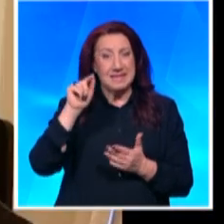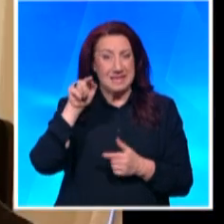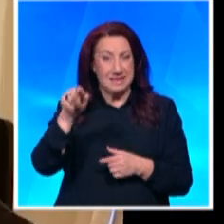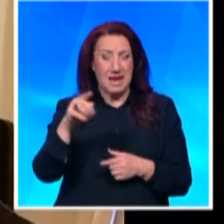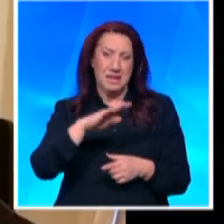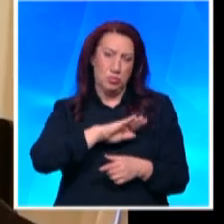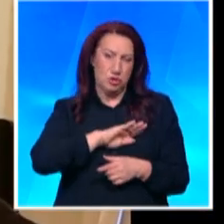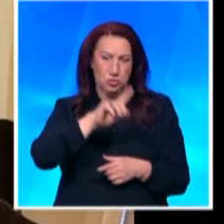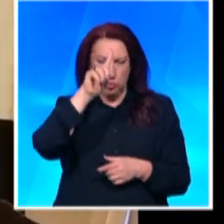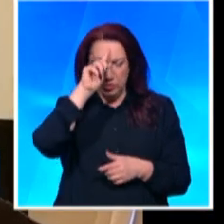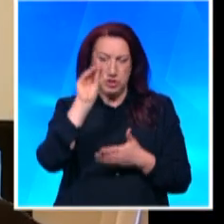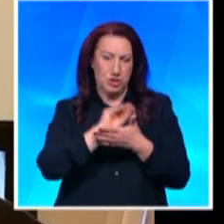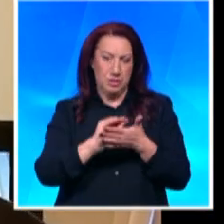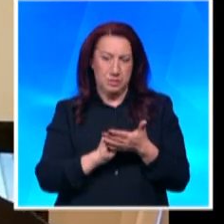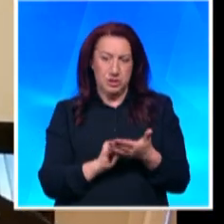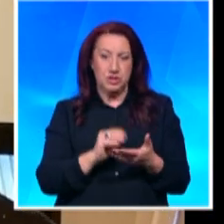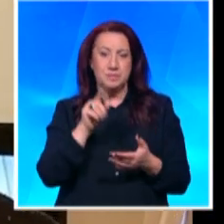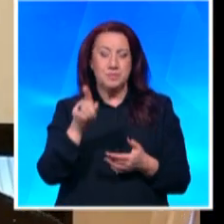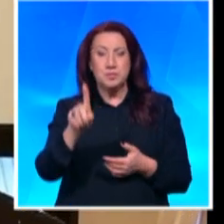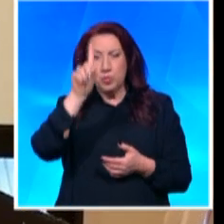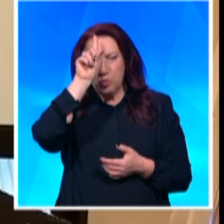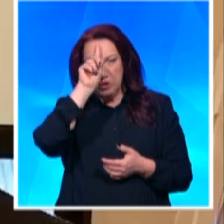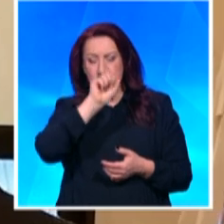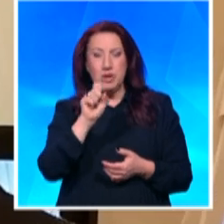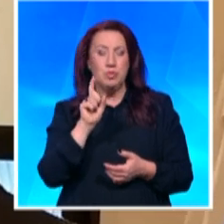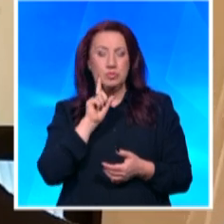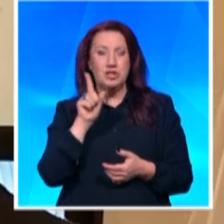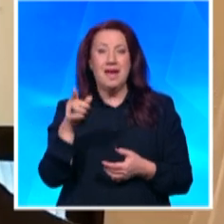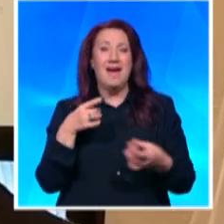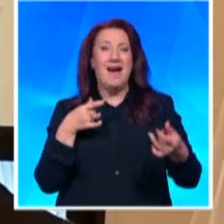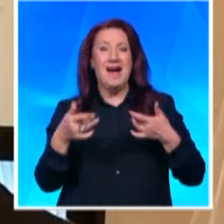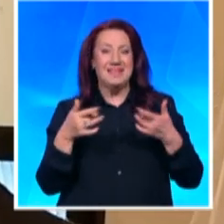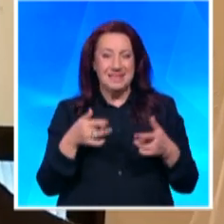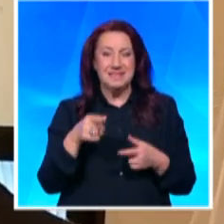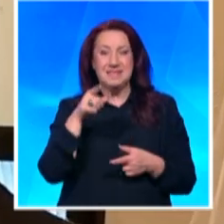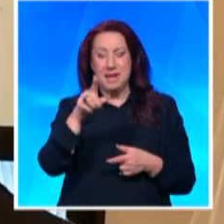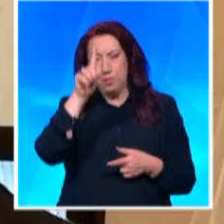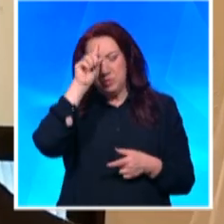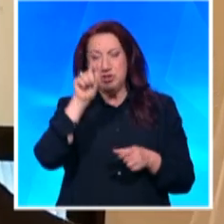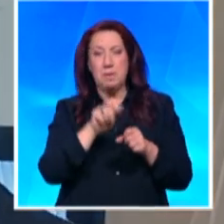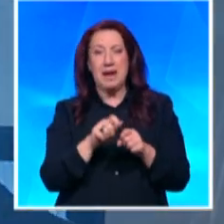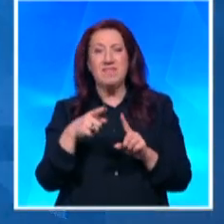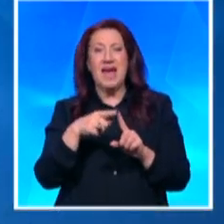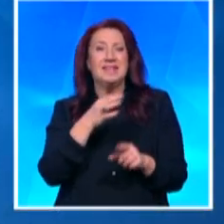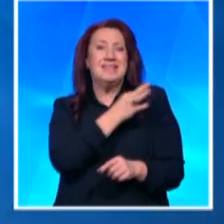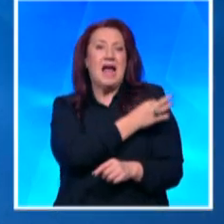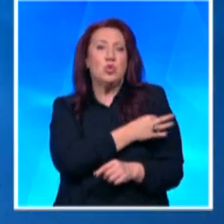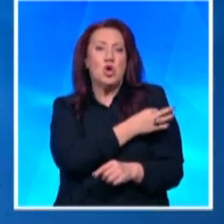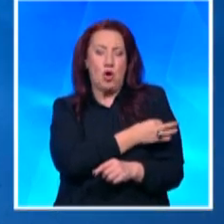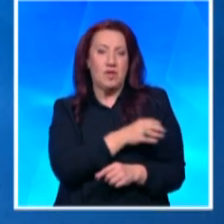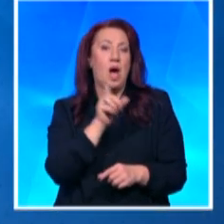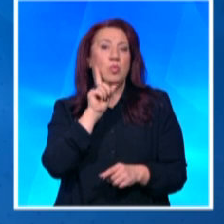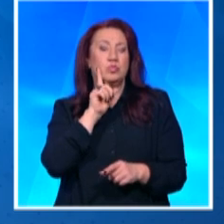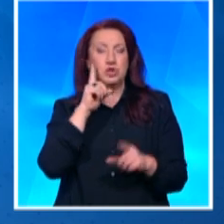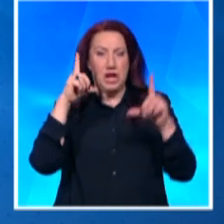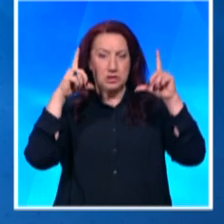И тя и любимият ѝ Явор са били артисти. Тя е имала студио за татуировки, той бил фотограф. В израз на скръпта си